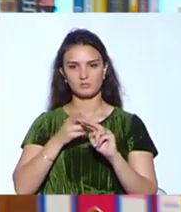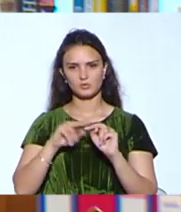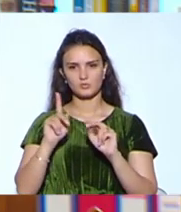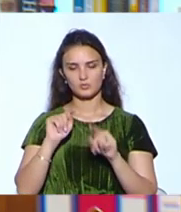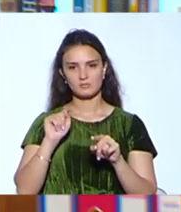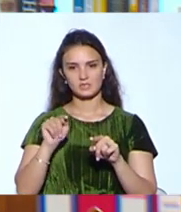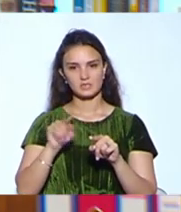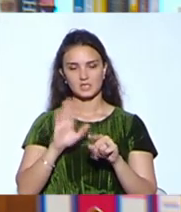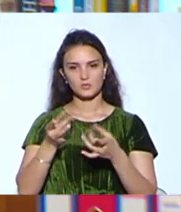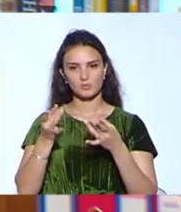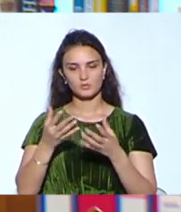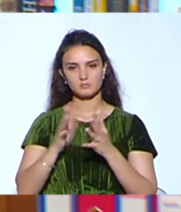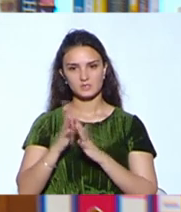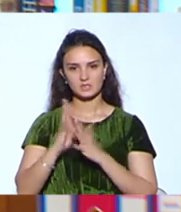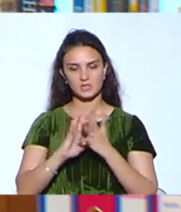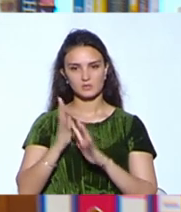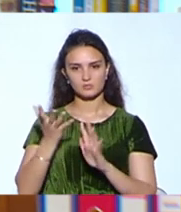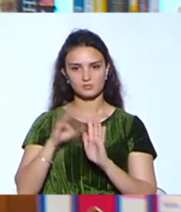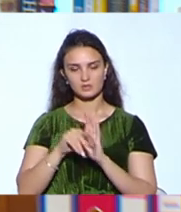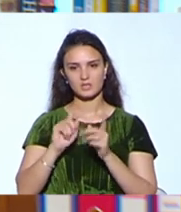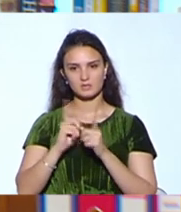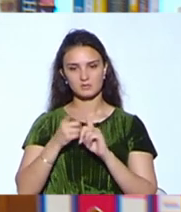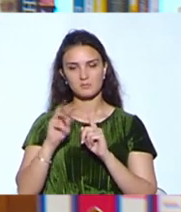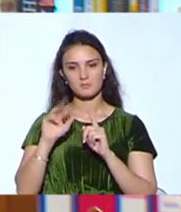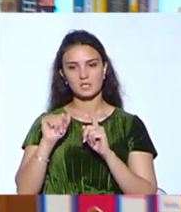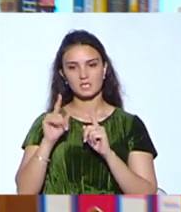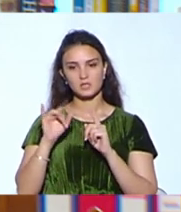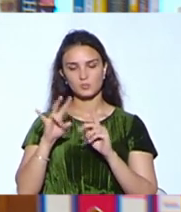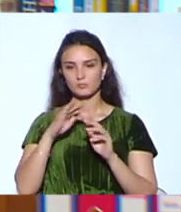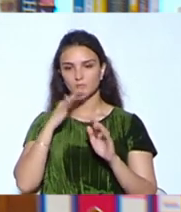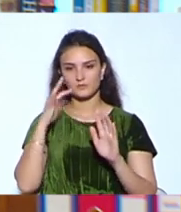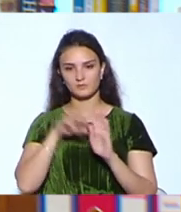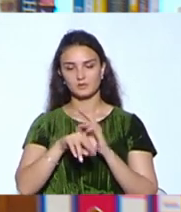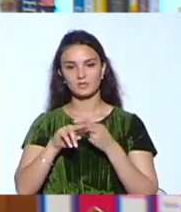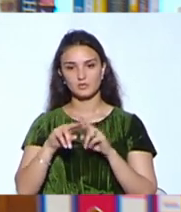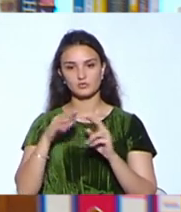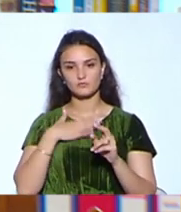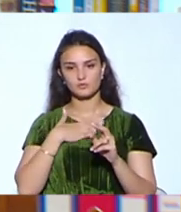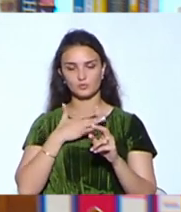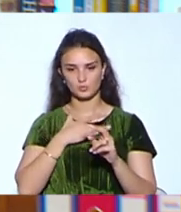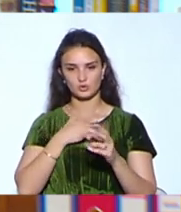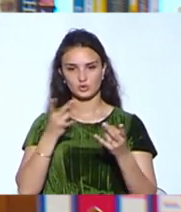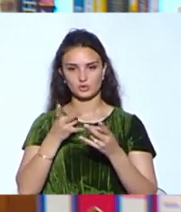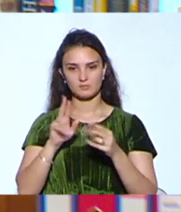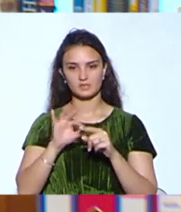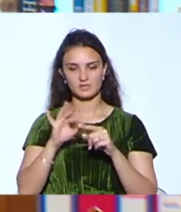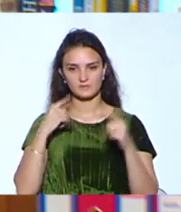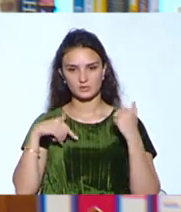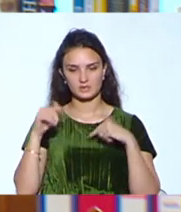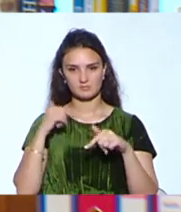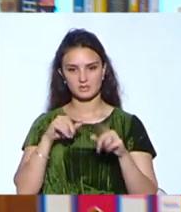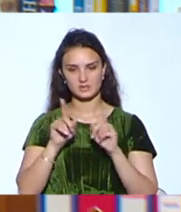იმიტომ რომ ის არაუბრავად მცენარეულ ბოჭკოს შეიცავს, არამედ მაგნიუმს შეიცავს დიდი რაოდენობით და ეს ჩვენს გულსაც ჭირდება და ნერვულ